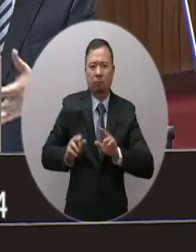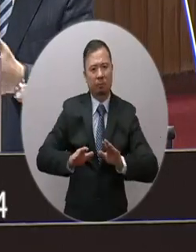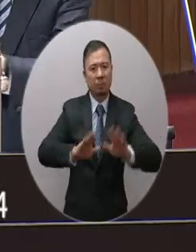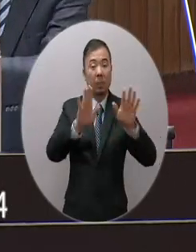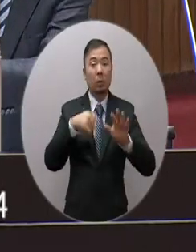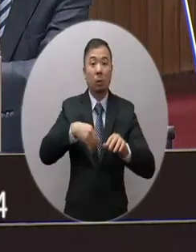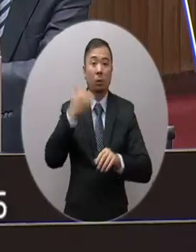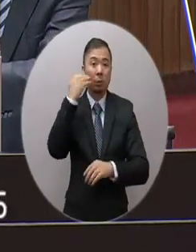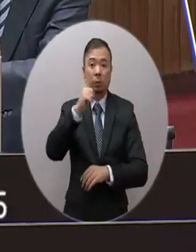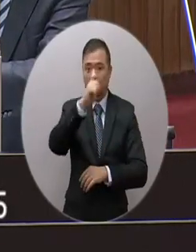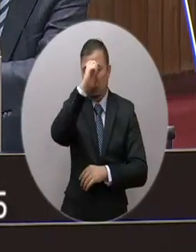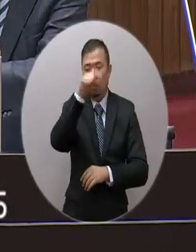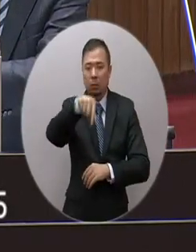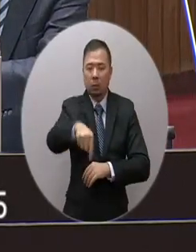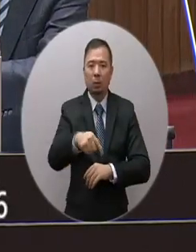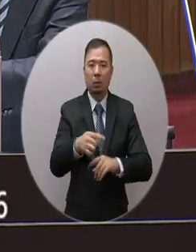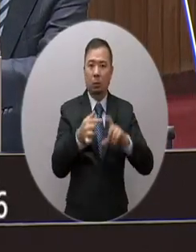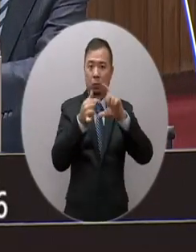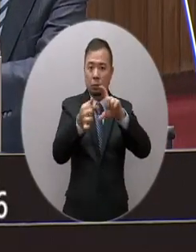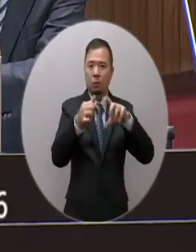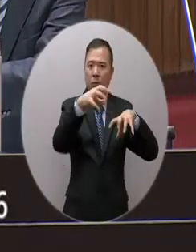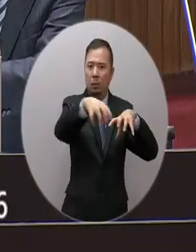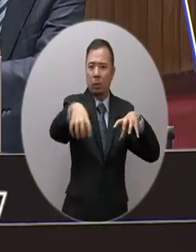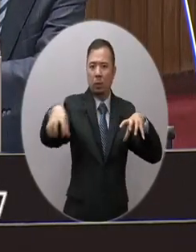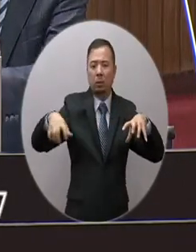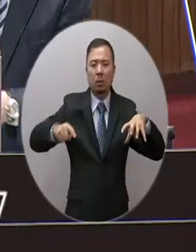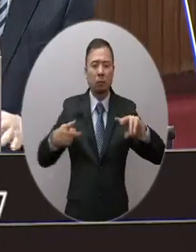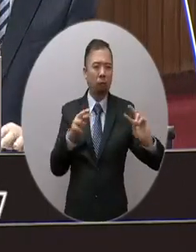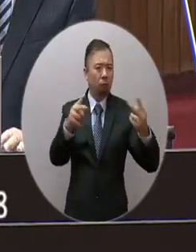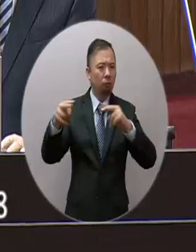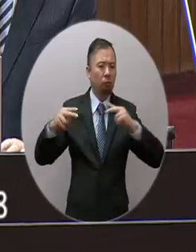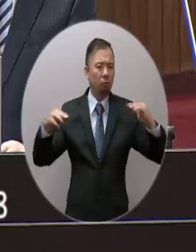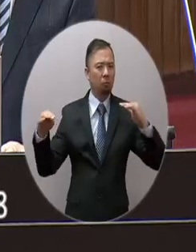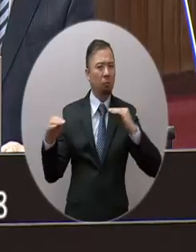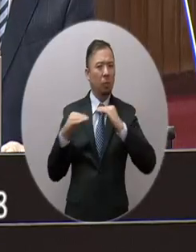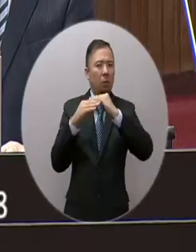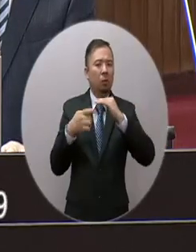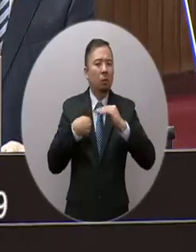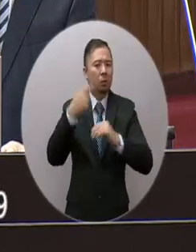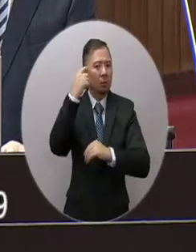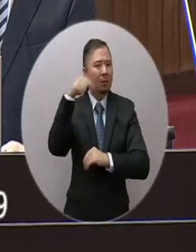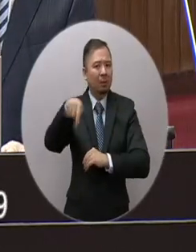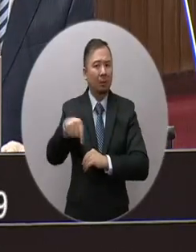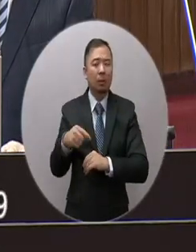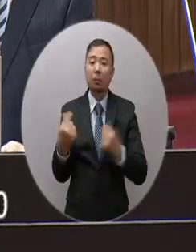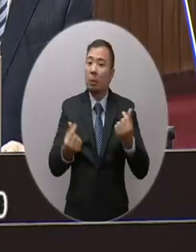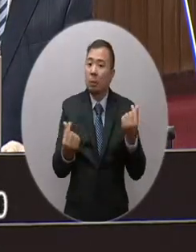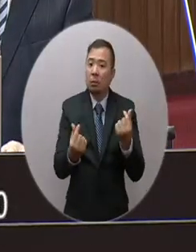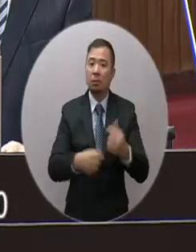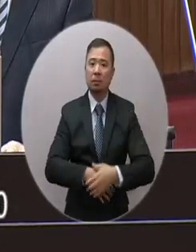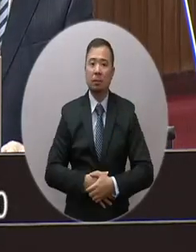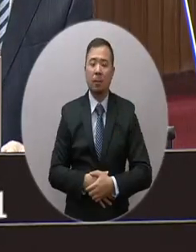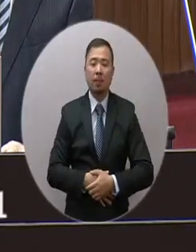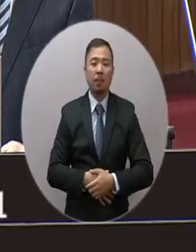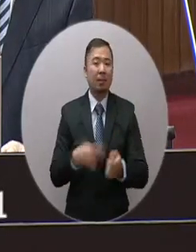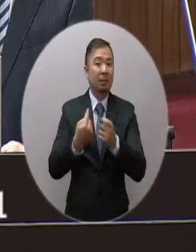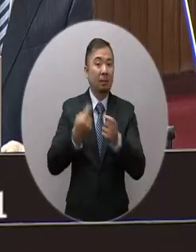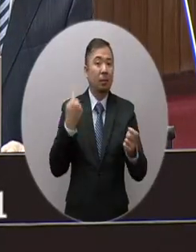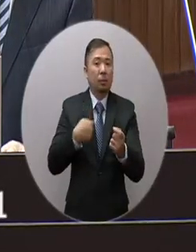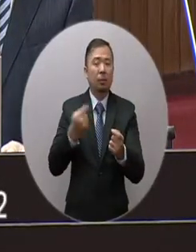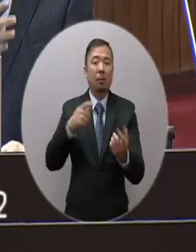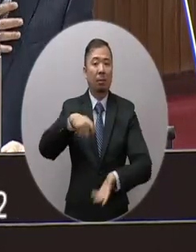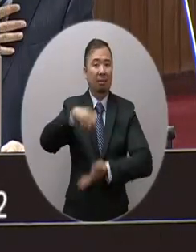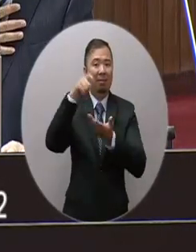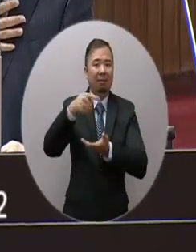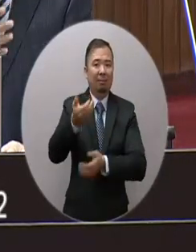区域均衡发展，有些基础建设，我们就要迎头赶上。 是， 迎头赶上。刚刚我们提到的，比如说在一年前，我们在讲前瞻基础